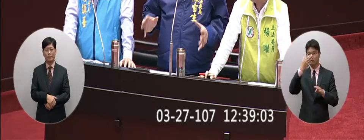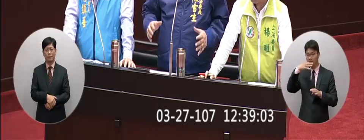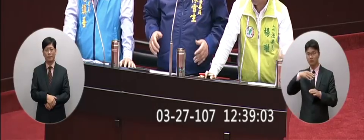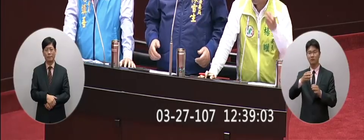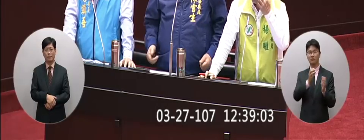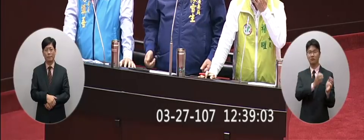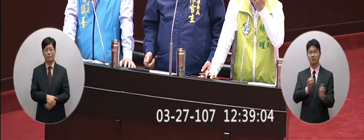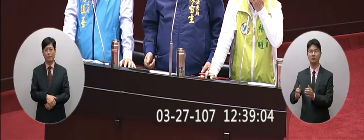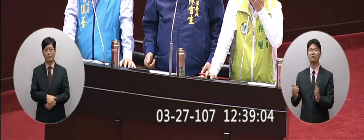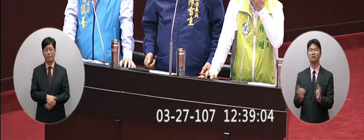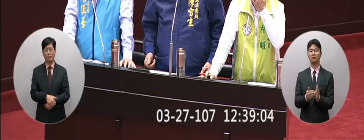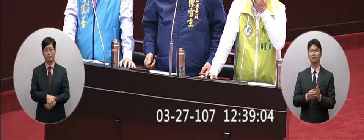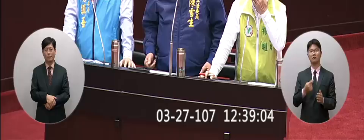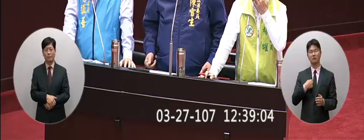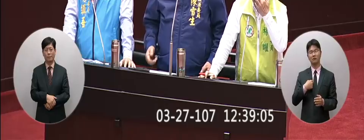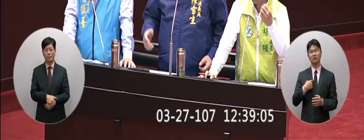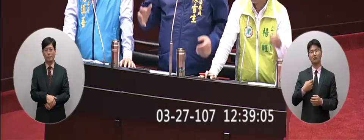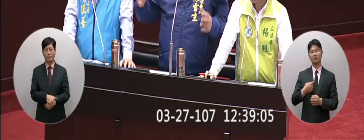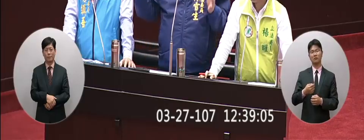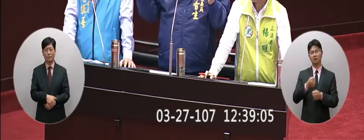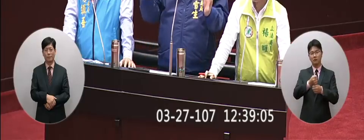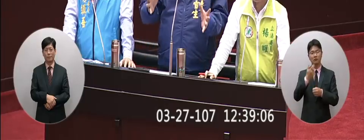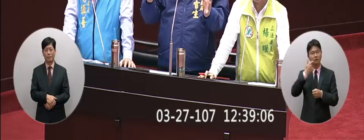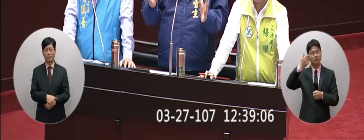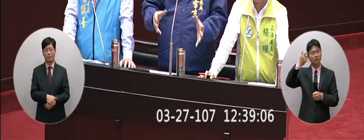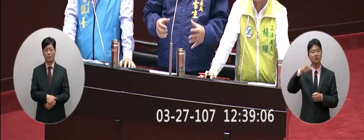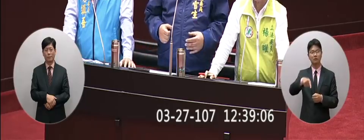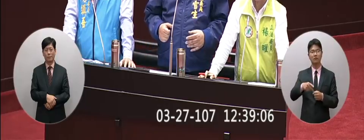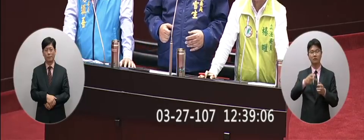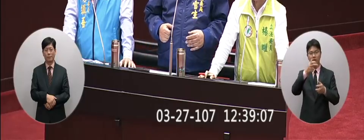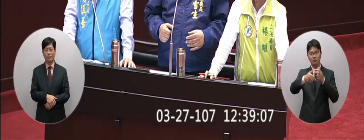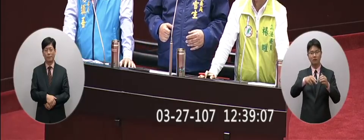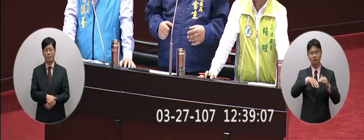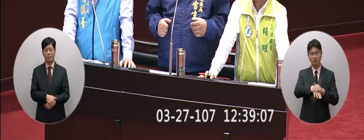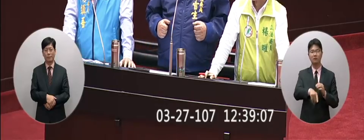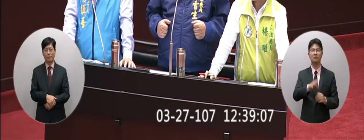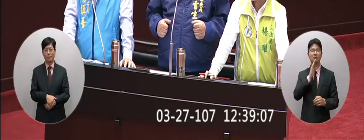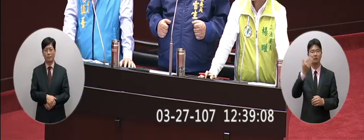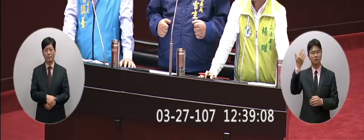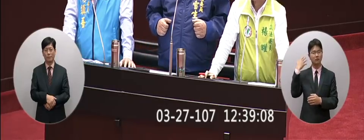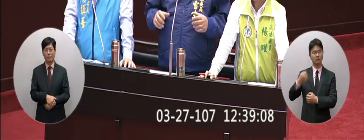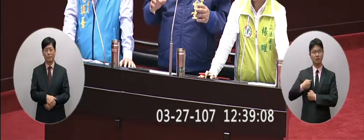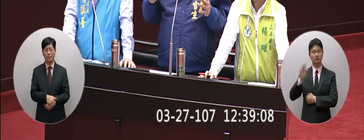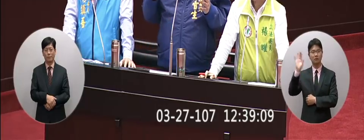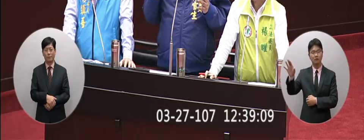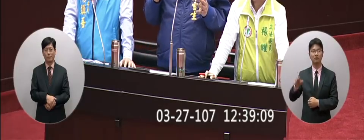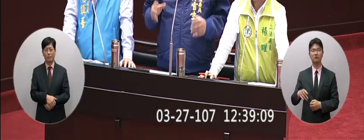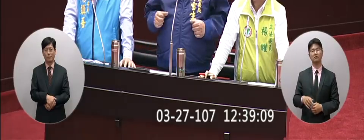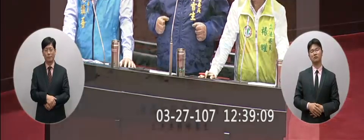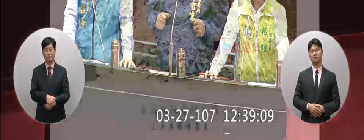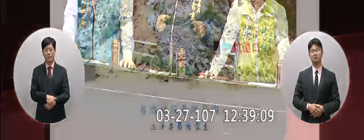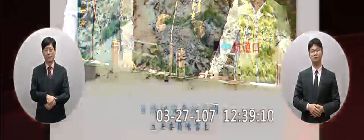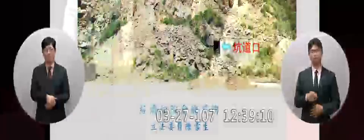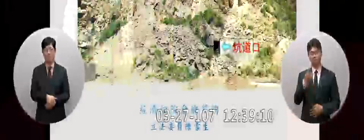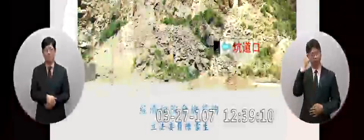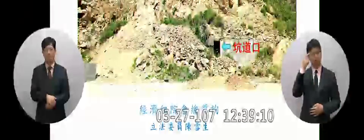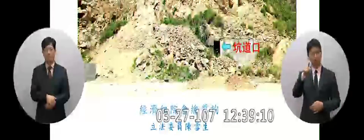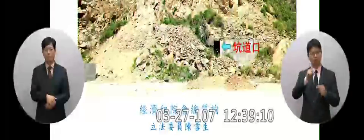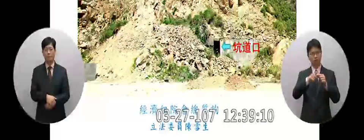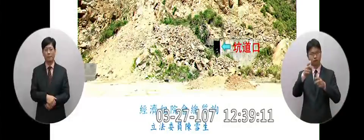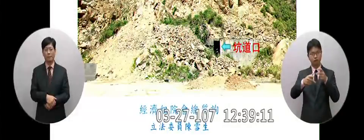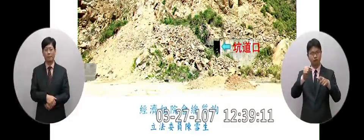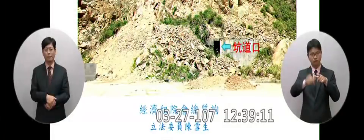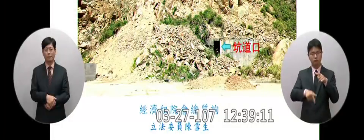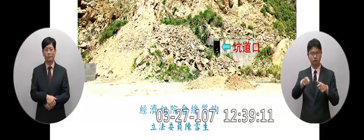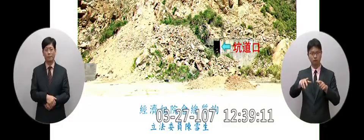我们马祖的油槽以前是军用的油槽，已经坍塌垮掉了。我想中油公司啊，有这个责任哈、啊，义不